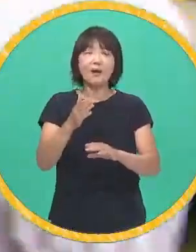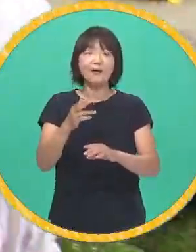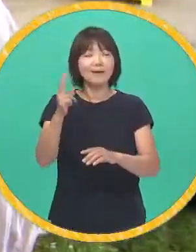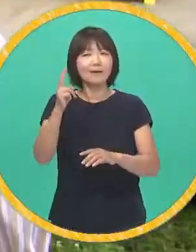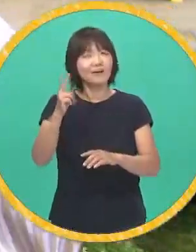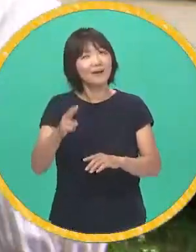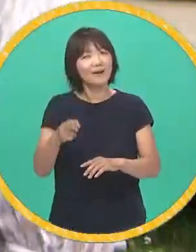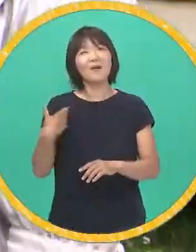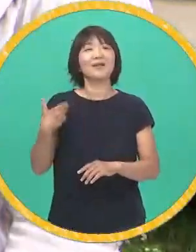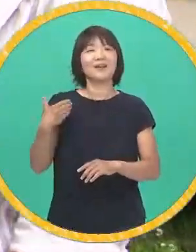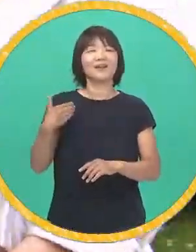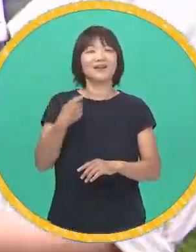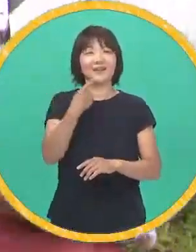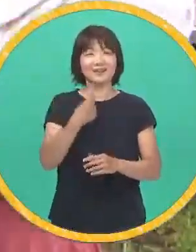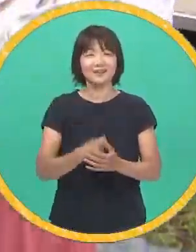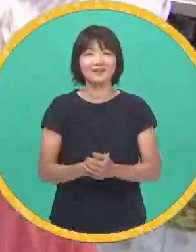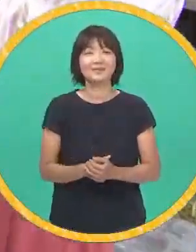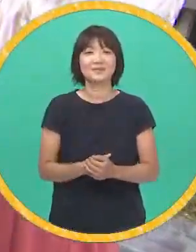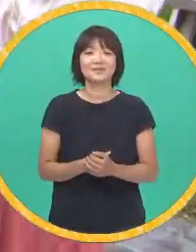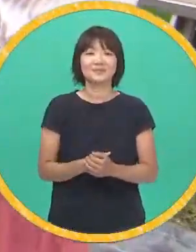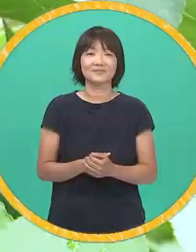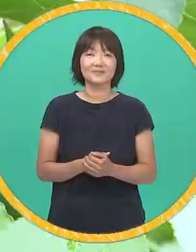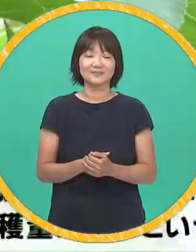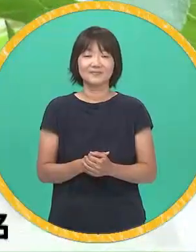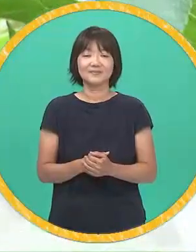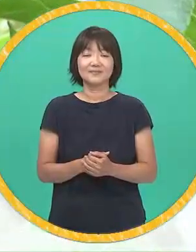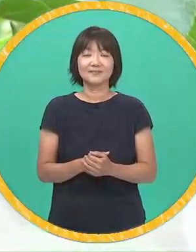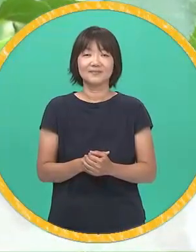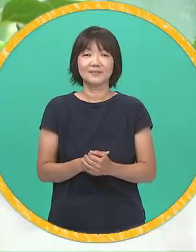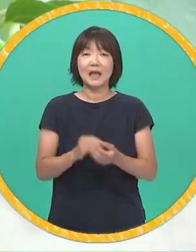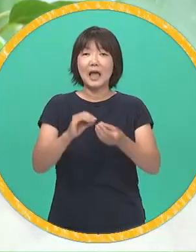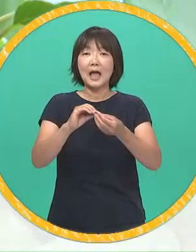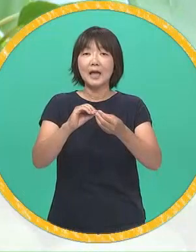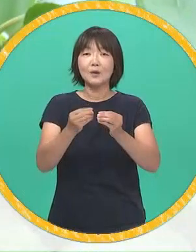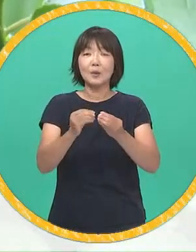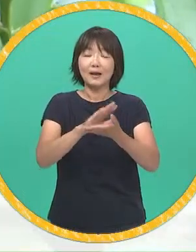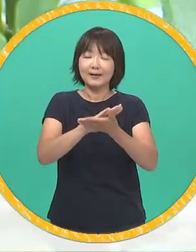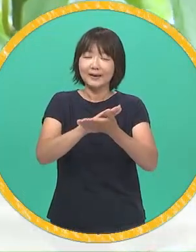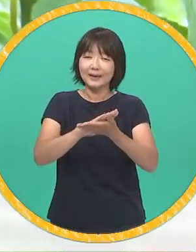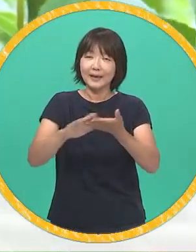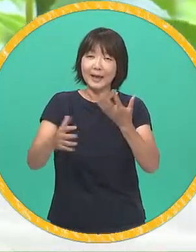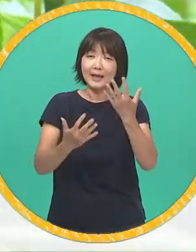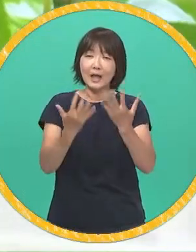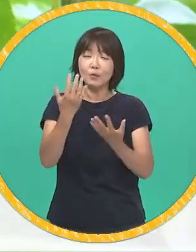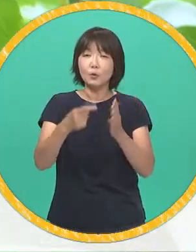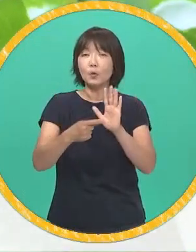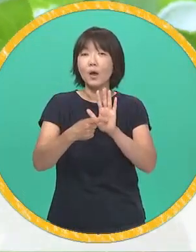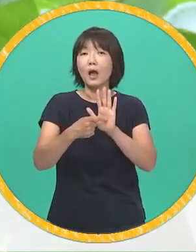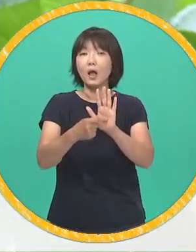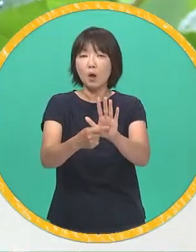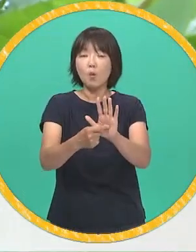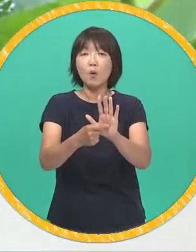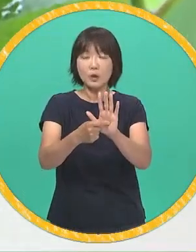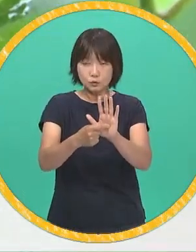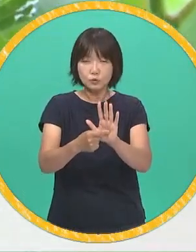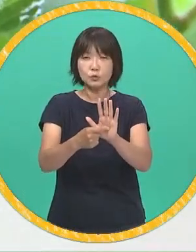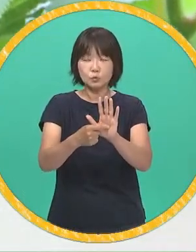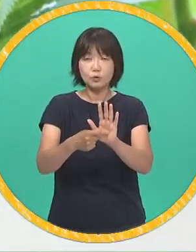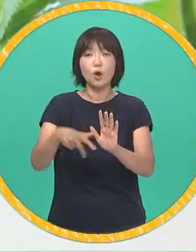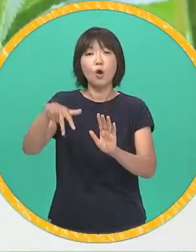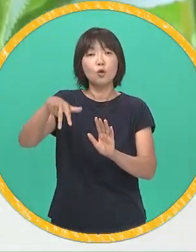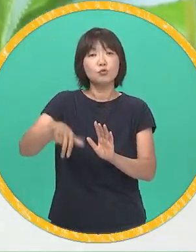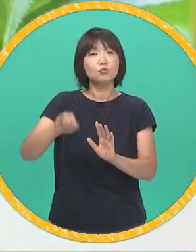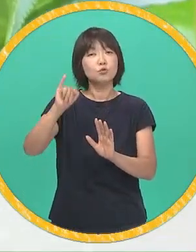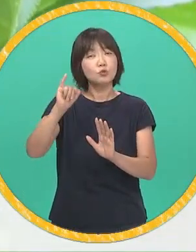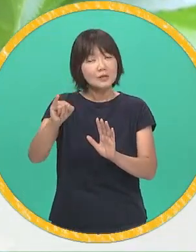はいみなさんは彼らしくないぞはい緑鮮やかな緑を表す越冬金の下に卒業